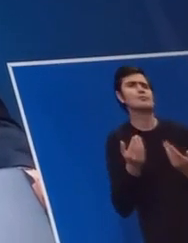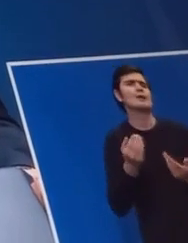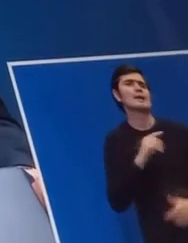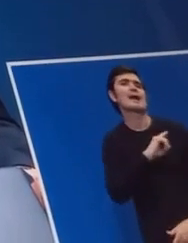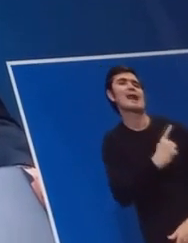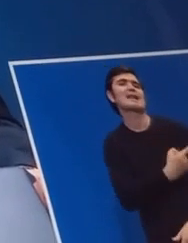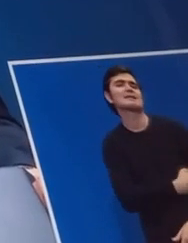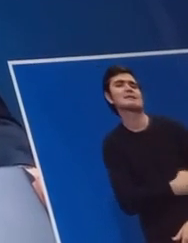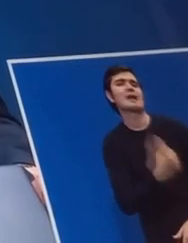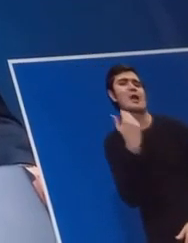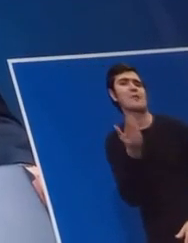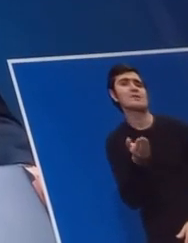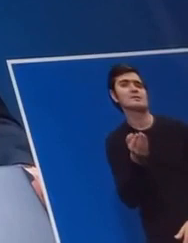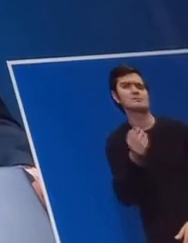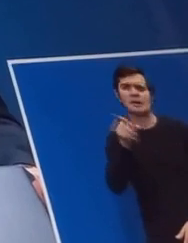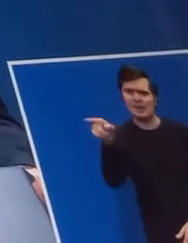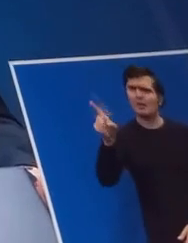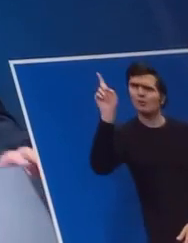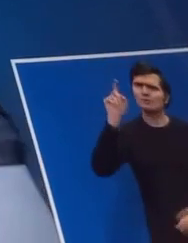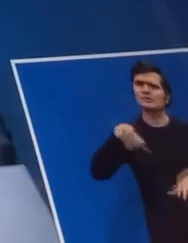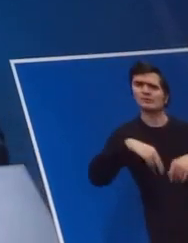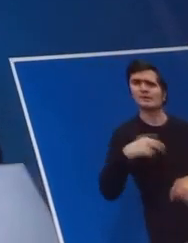că își vor primi banii pe care